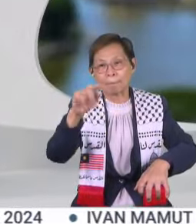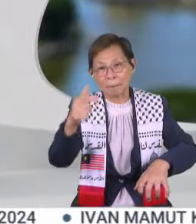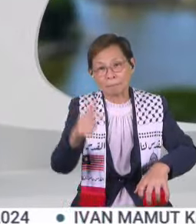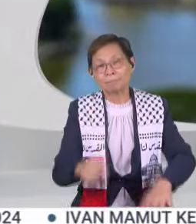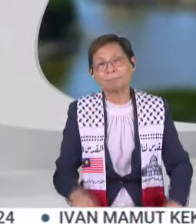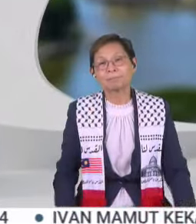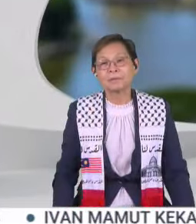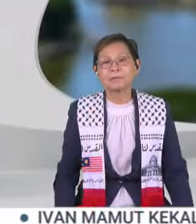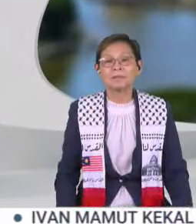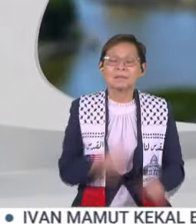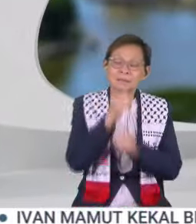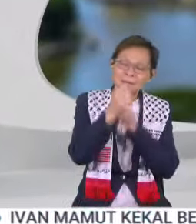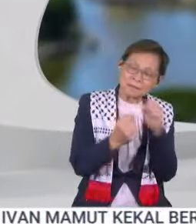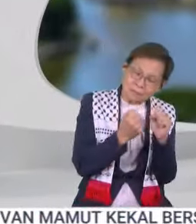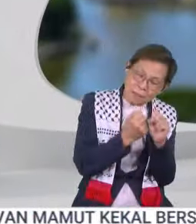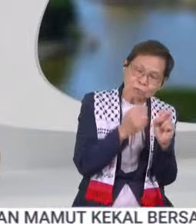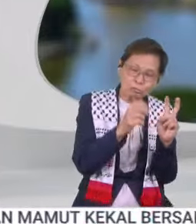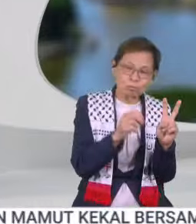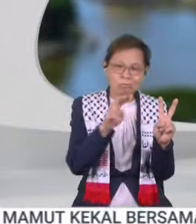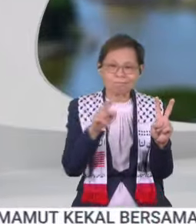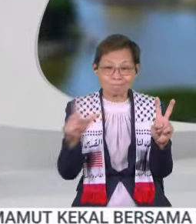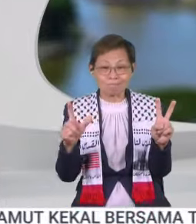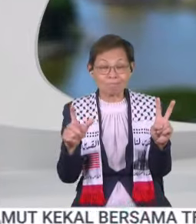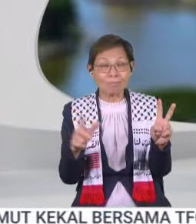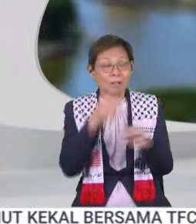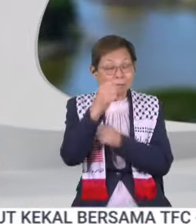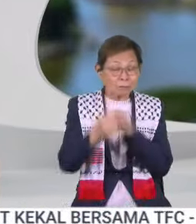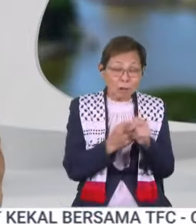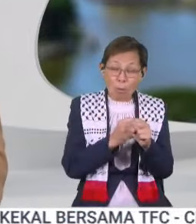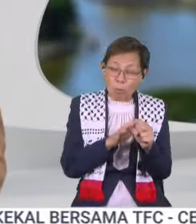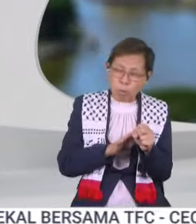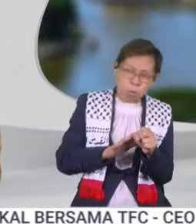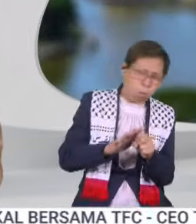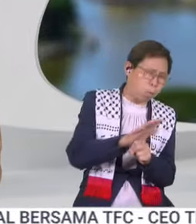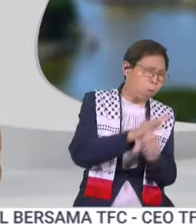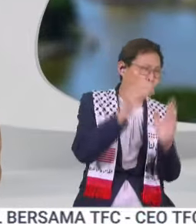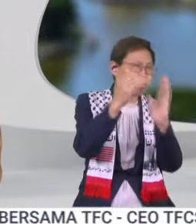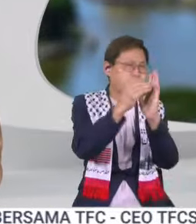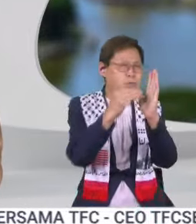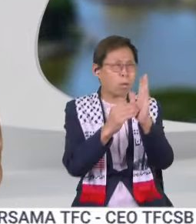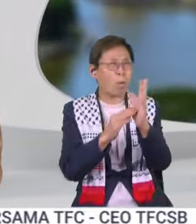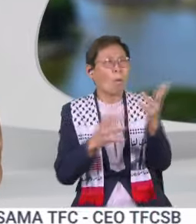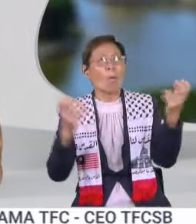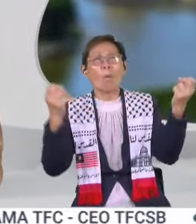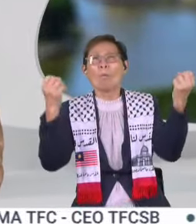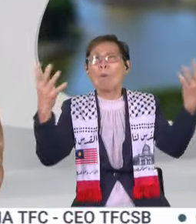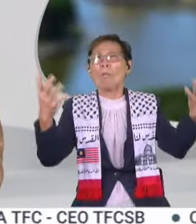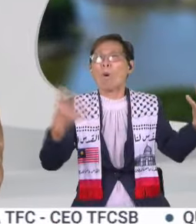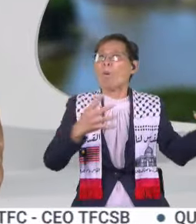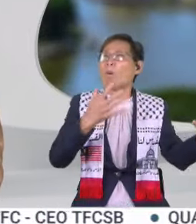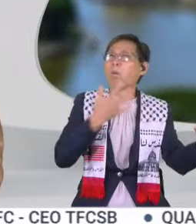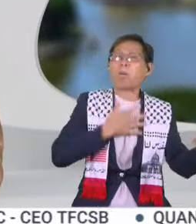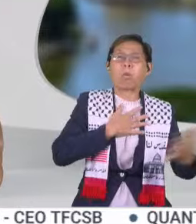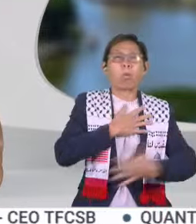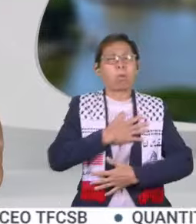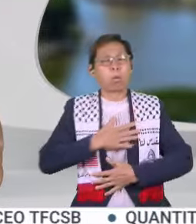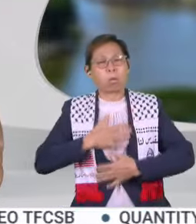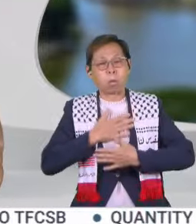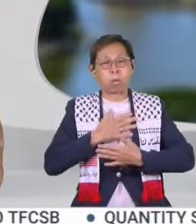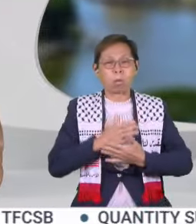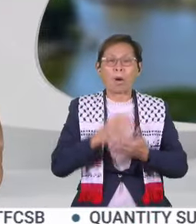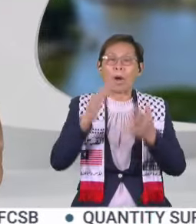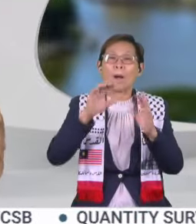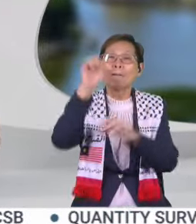Saudara, walaupun tahun 2023 adalah tahun yang dipenuhi acara berwarna-warni seperti Pesta Tebingan Kuching dan Regata